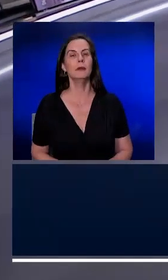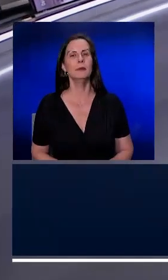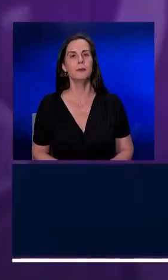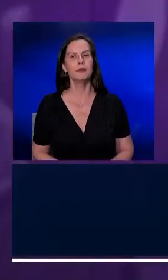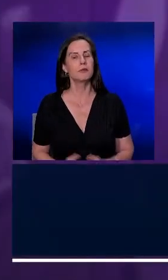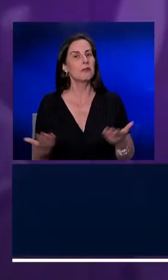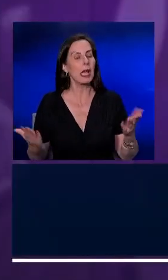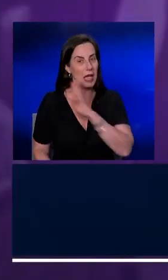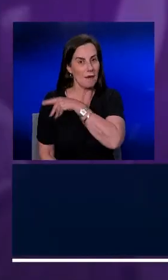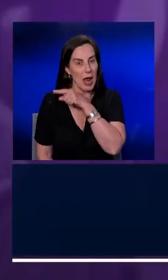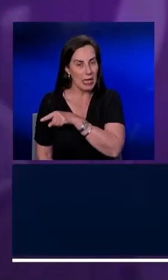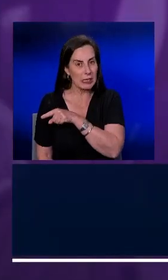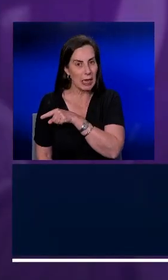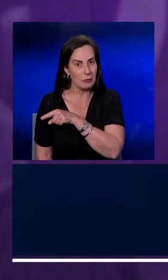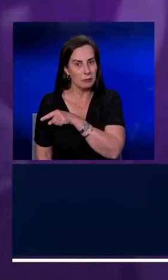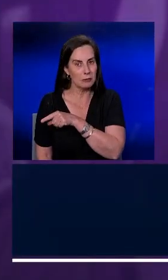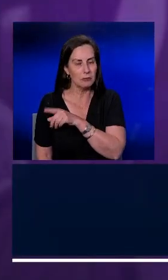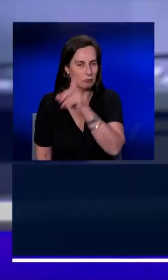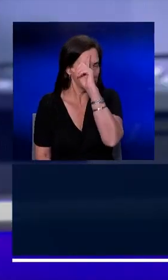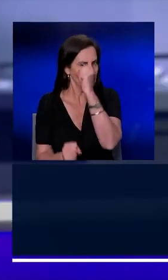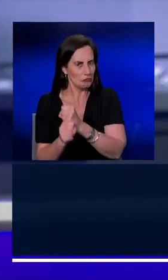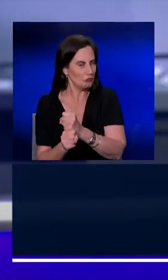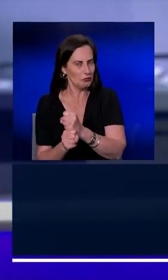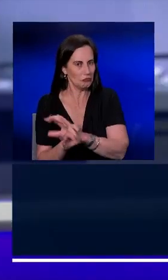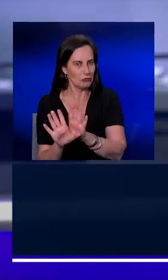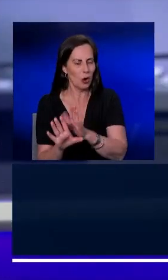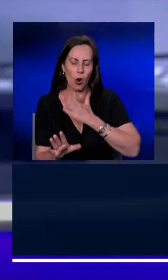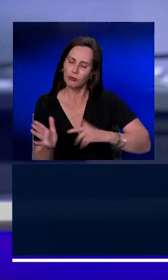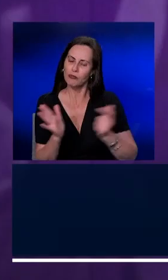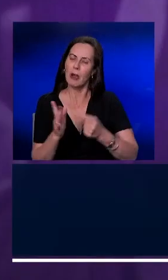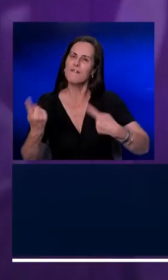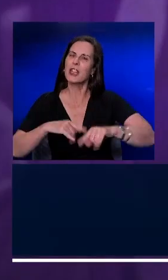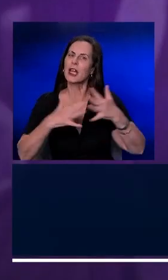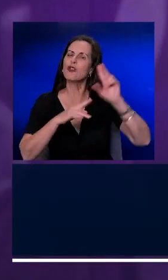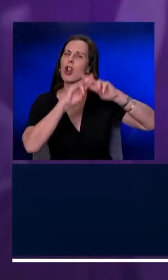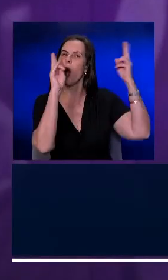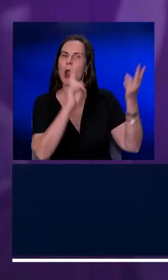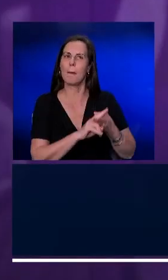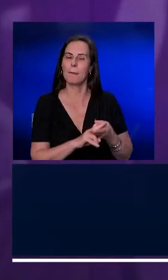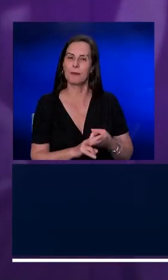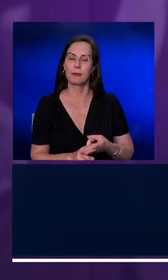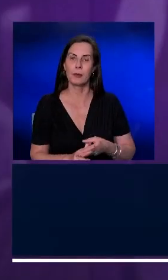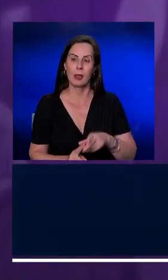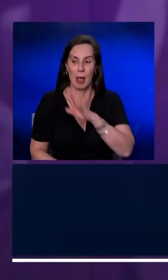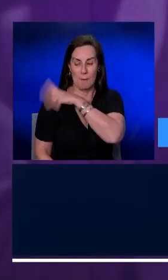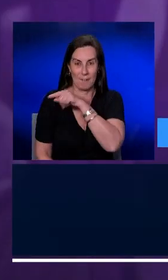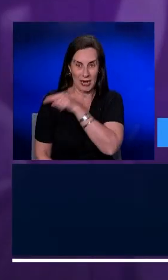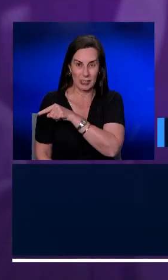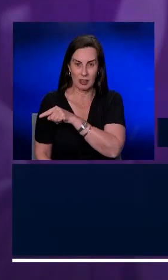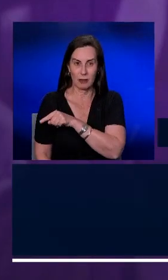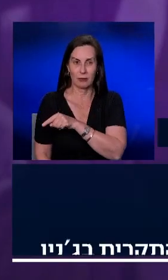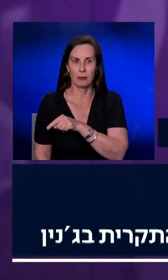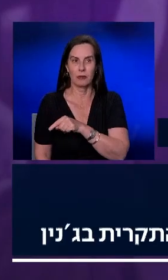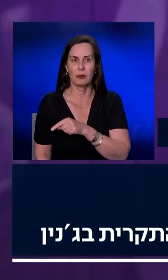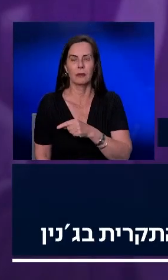אז הפלסטינים מבחינתם לא זזים מהדרישה שלהם לוועדת חקירה בינלאומית. לאן זה הולך? נכון, מיכל. תראי, בהנהגת הרשות הפלסטינית גם הערב שופכים